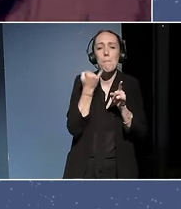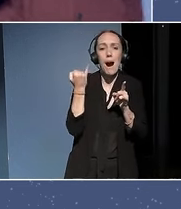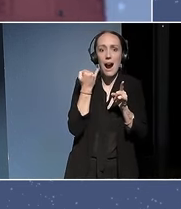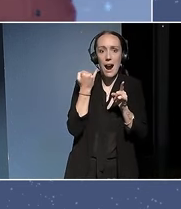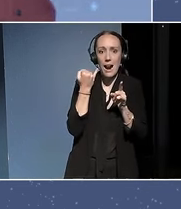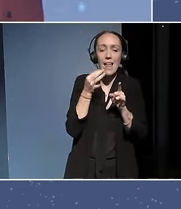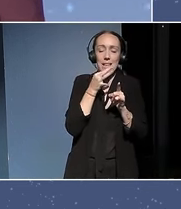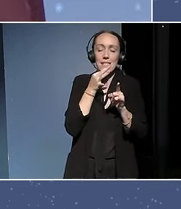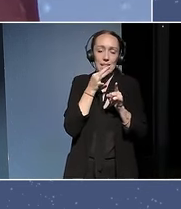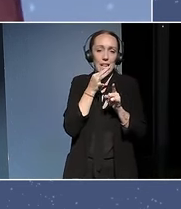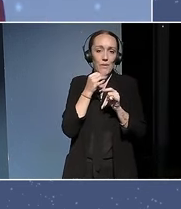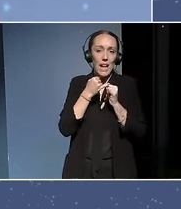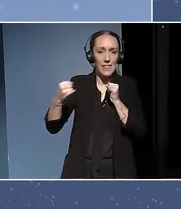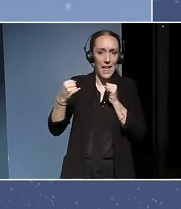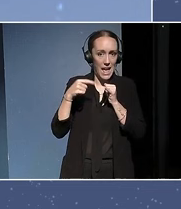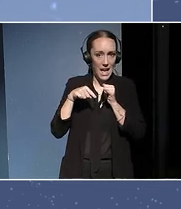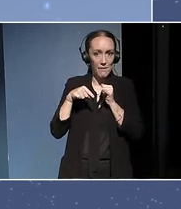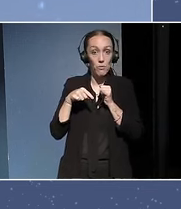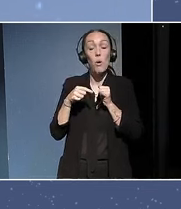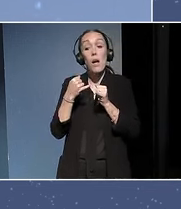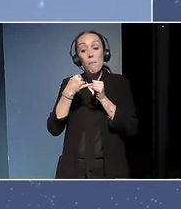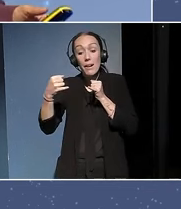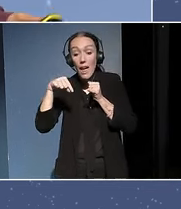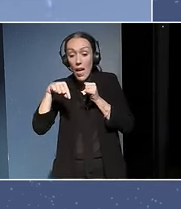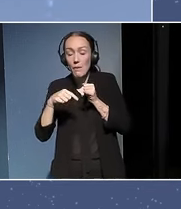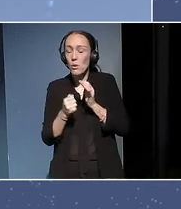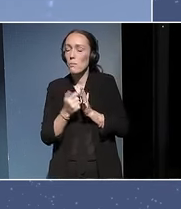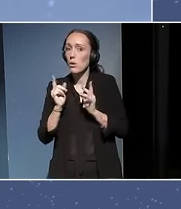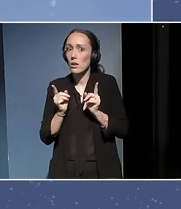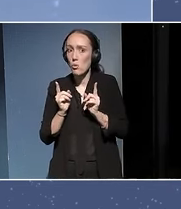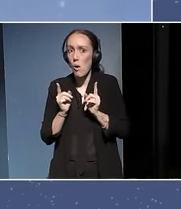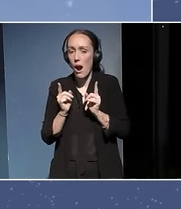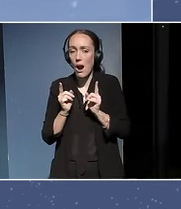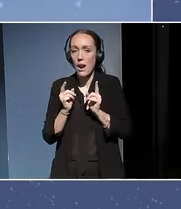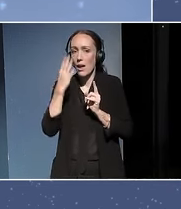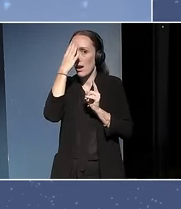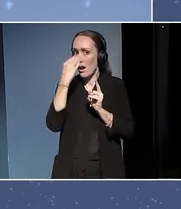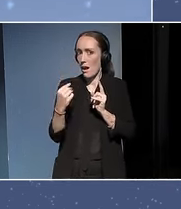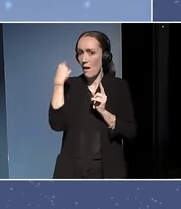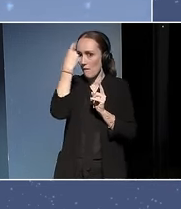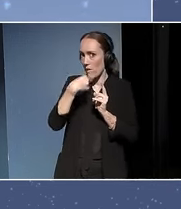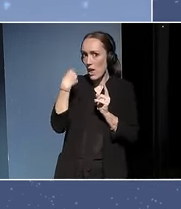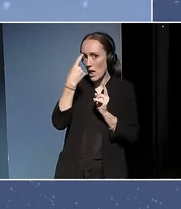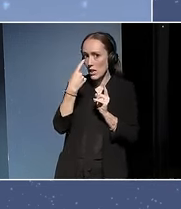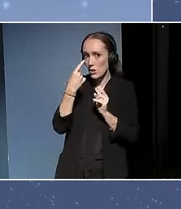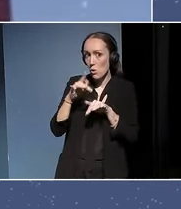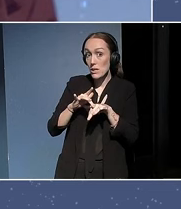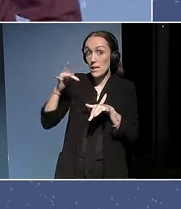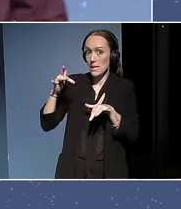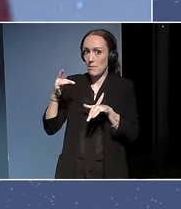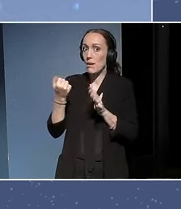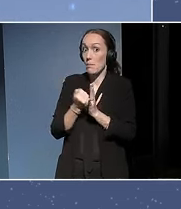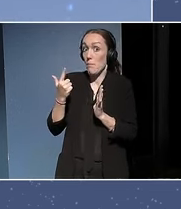importante per la sensibilità Ale e in particolare nei coccodrilli Qui avete visto i tre rami del